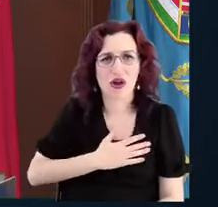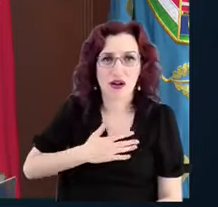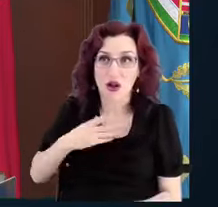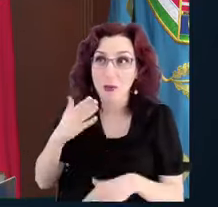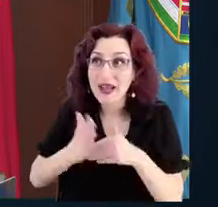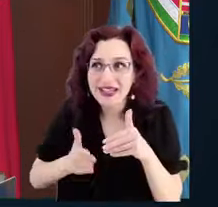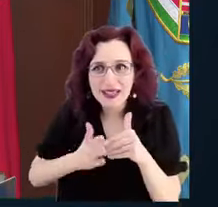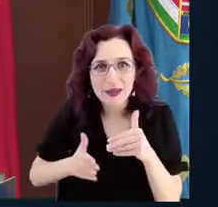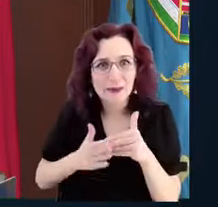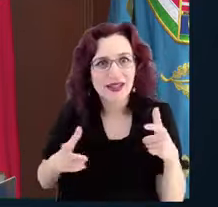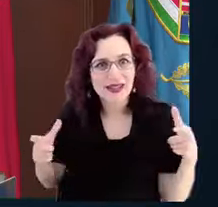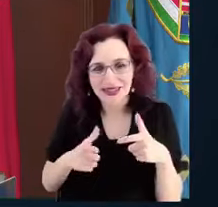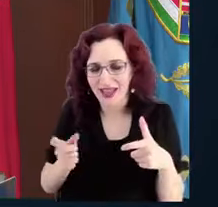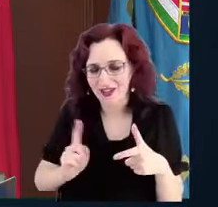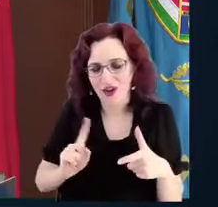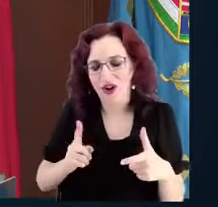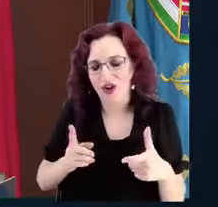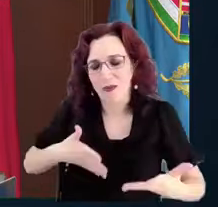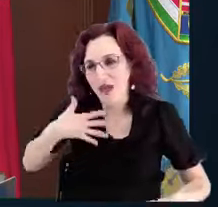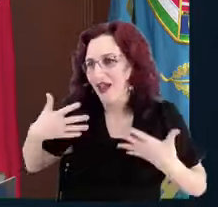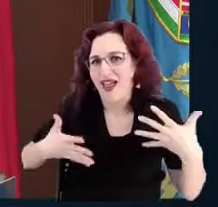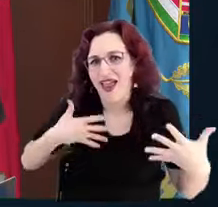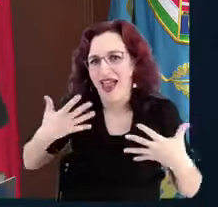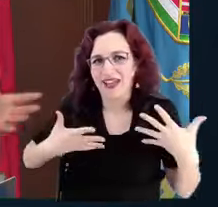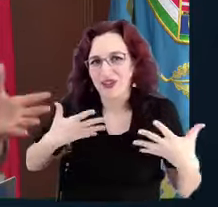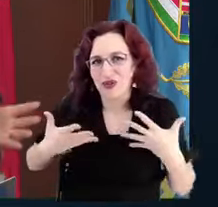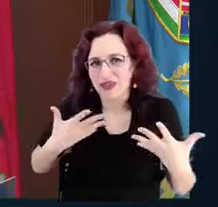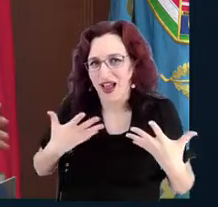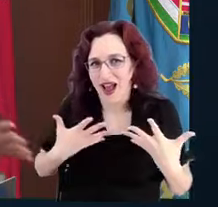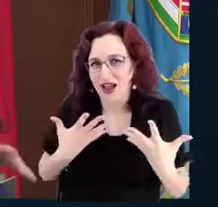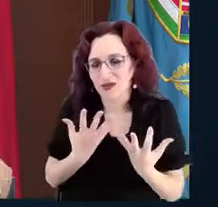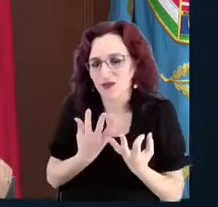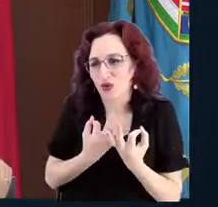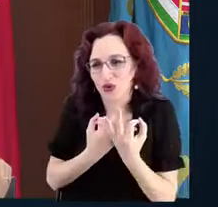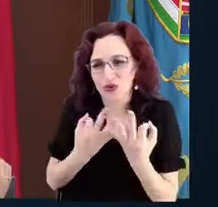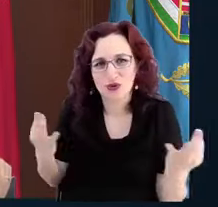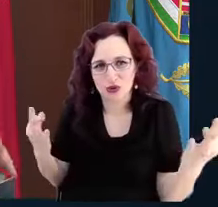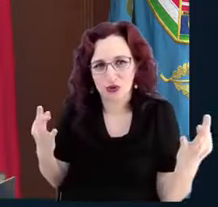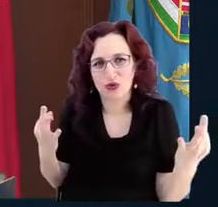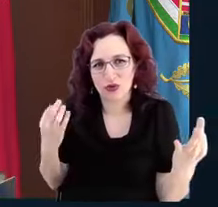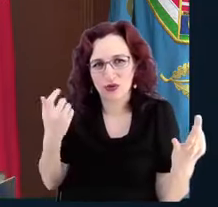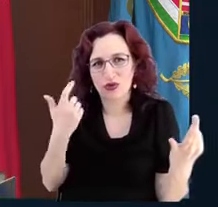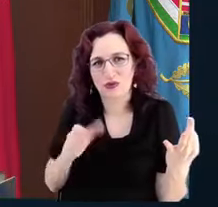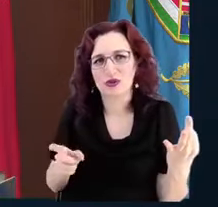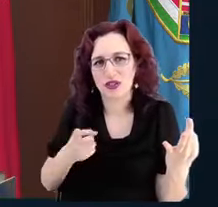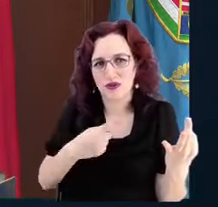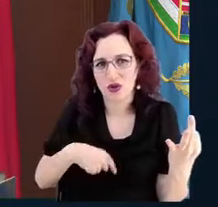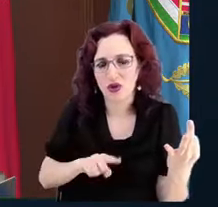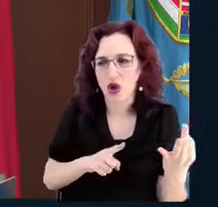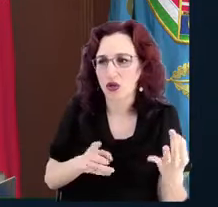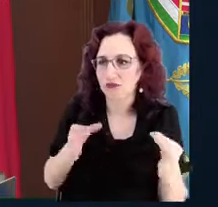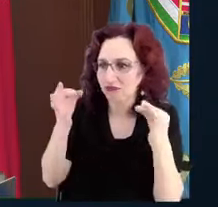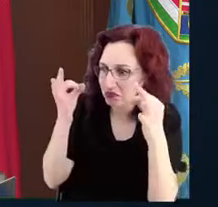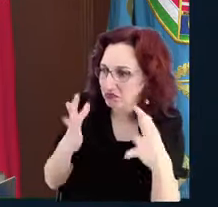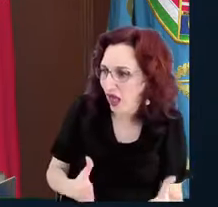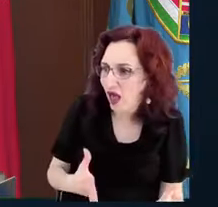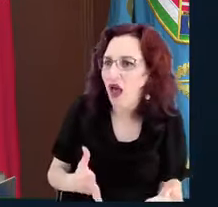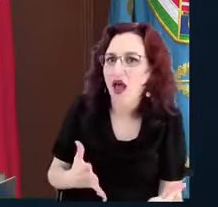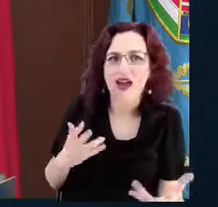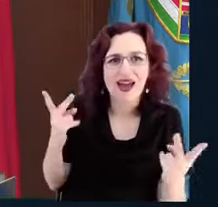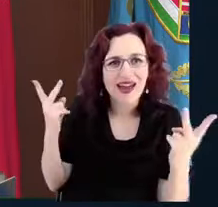tentativo di contenere un entusiasmo che credo sia giusto nel momento in cui riusciamo a mettere in atto qualcosa di reale e tangibile